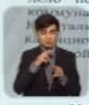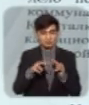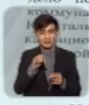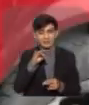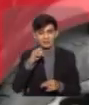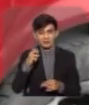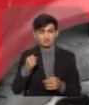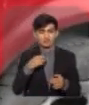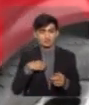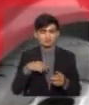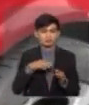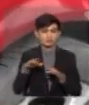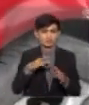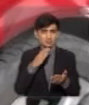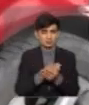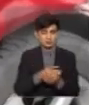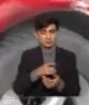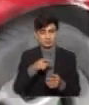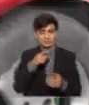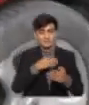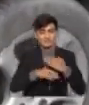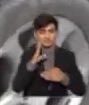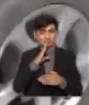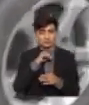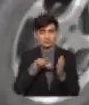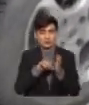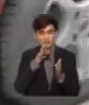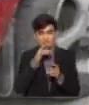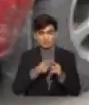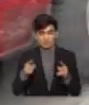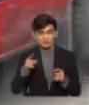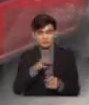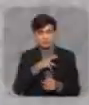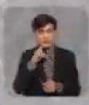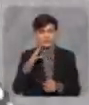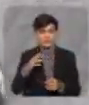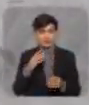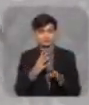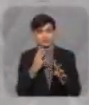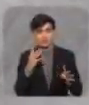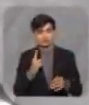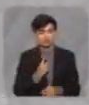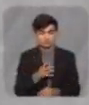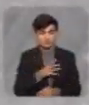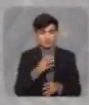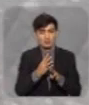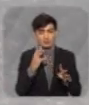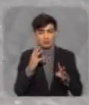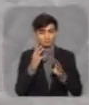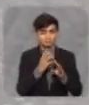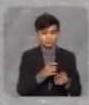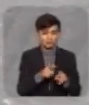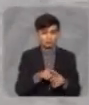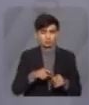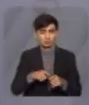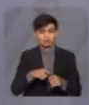шырылдап әділдік іздеуден шаршағанын айтады. Мүгедек 6 жылдан астам уақыттан бері пәтер кезегінде тұрса да баспана кезегі өте баяу